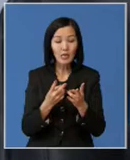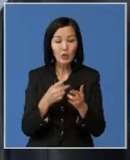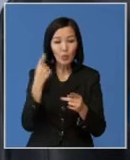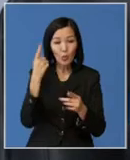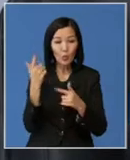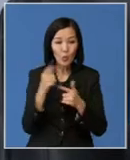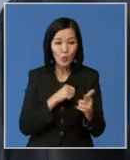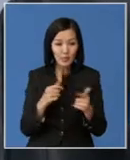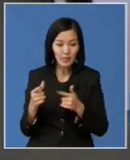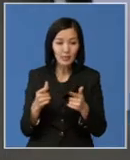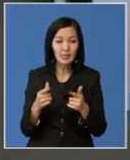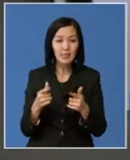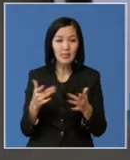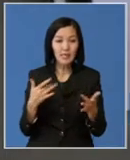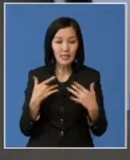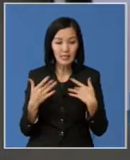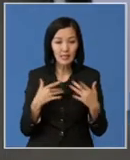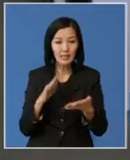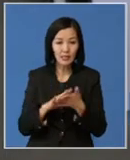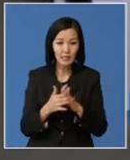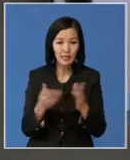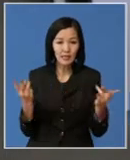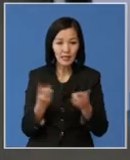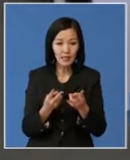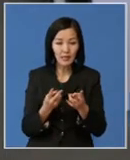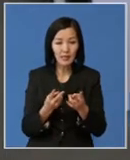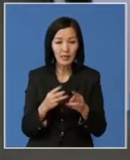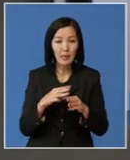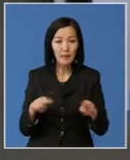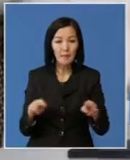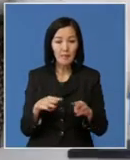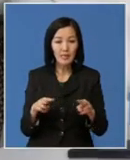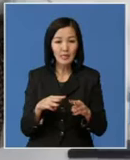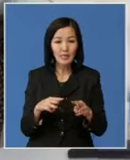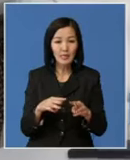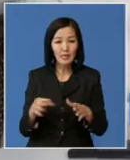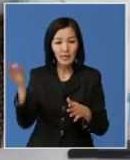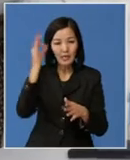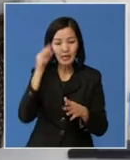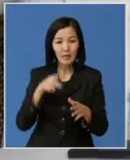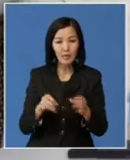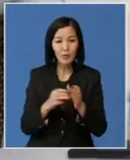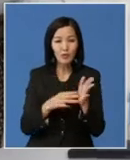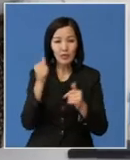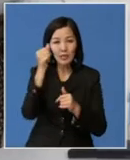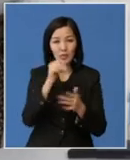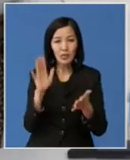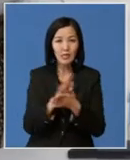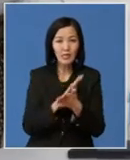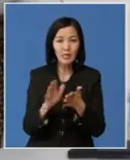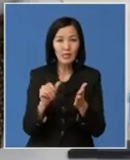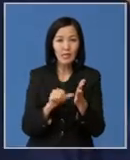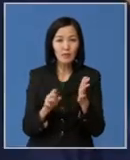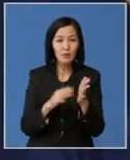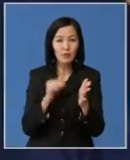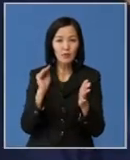тұрғыда шаршамау үшін жасалған жағдай, дейді білім және ғылым вице-министрі. Естеріңізге сала кетейік, 2018 жылы грант саны